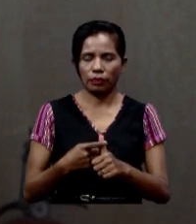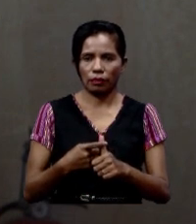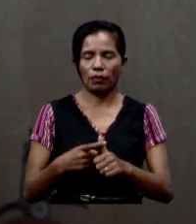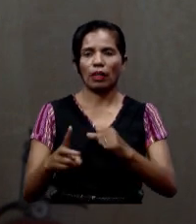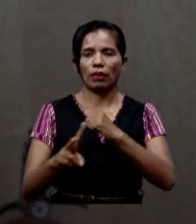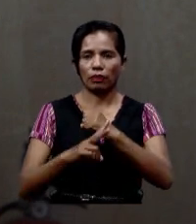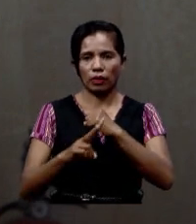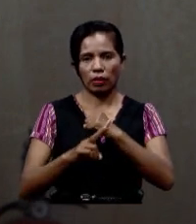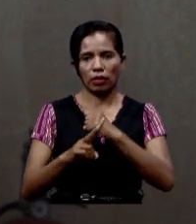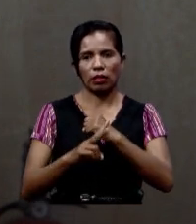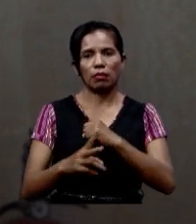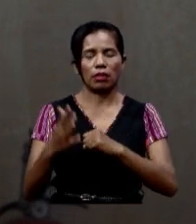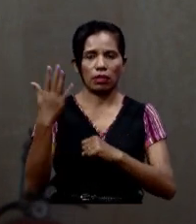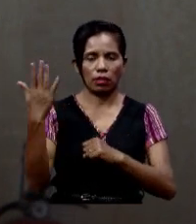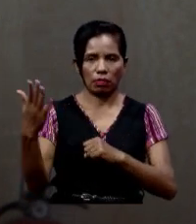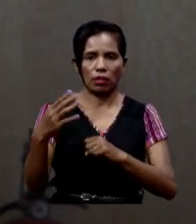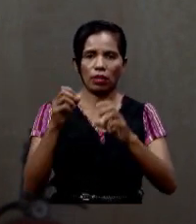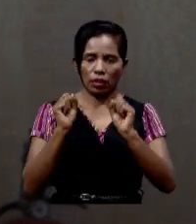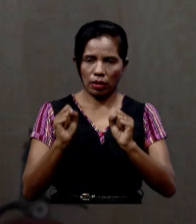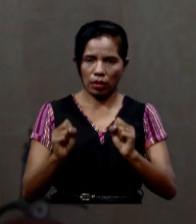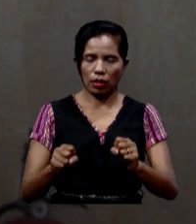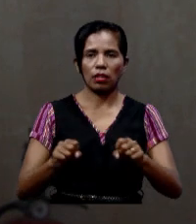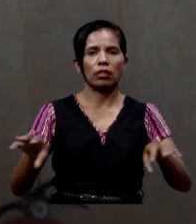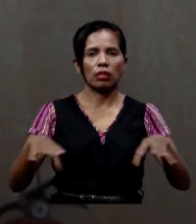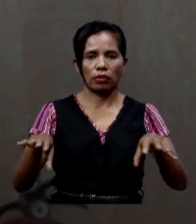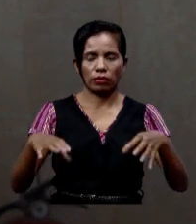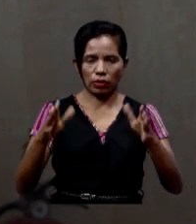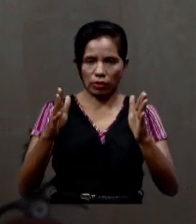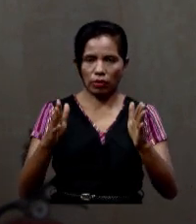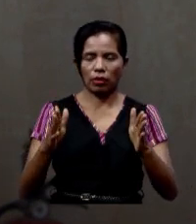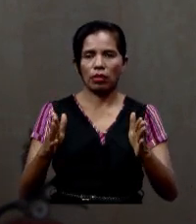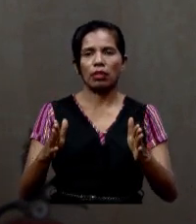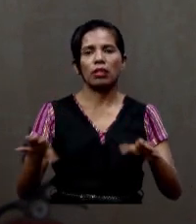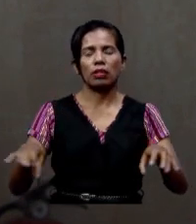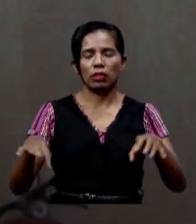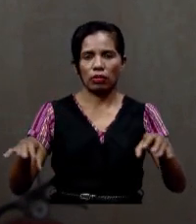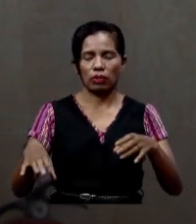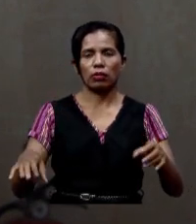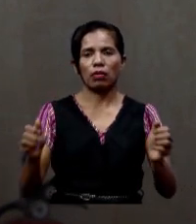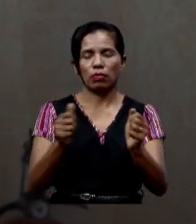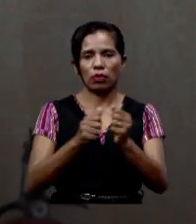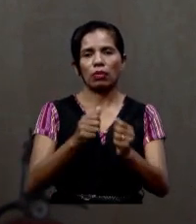vítima ihane bane tem ser coopera ho o polisi.